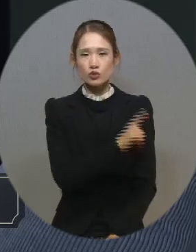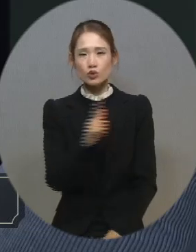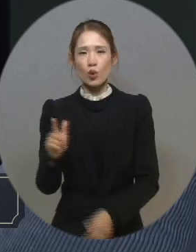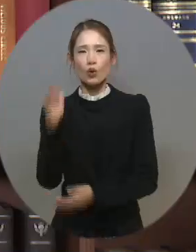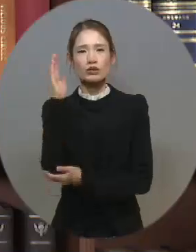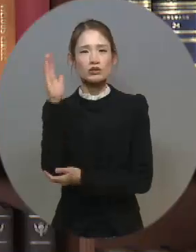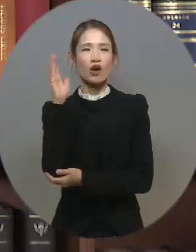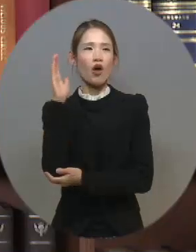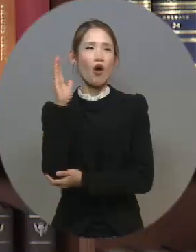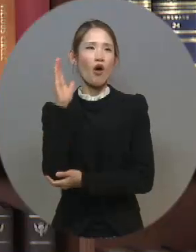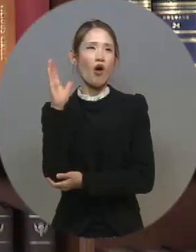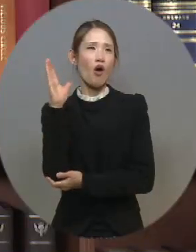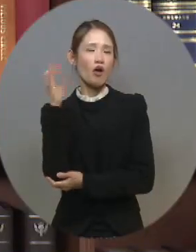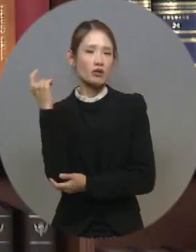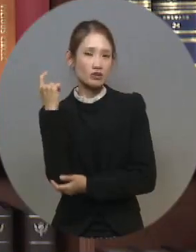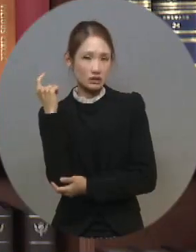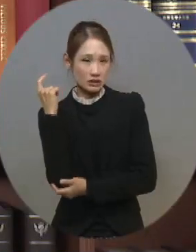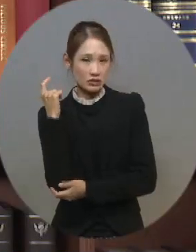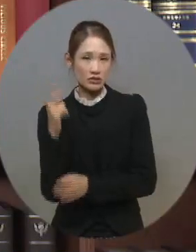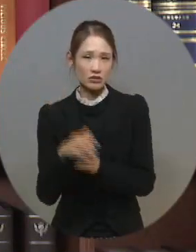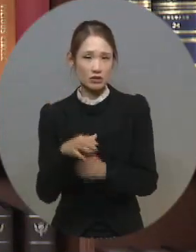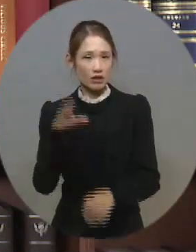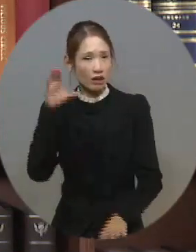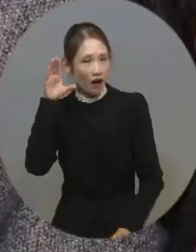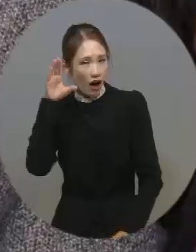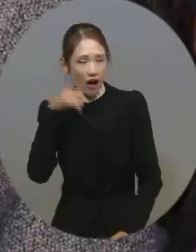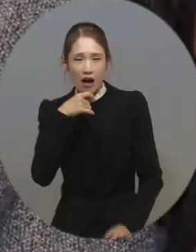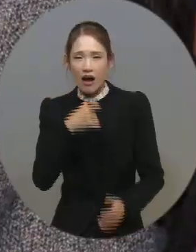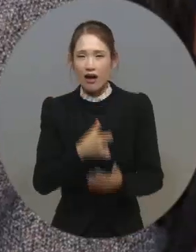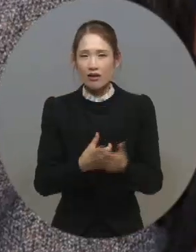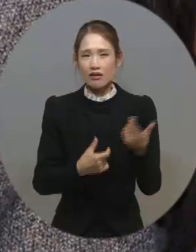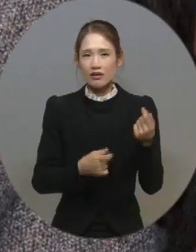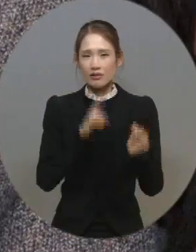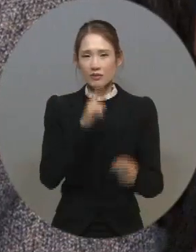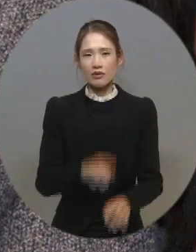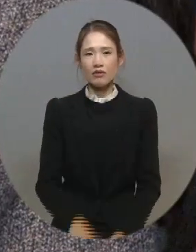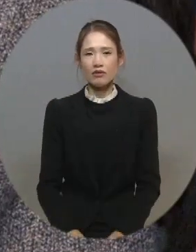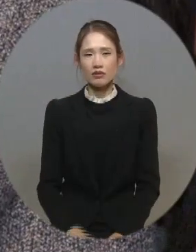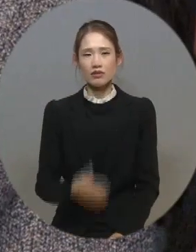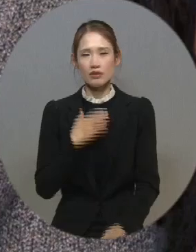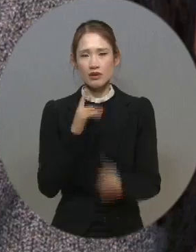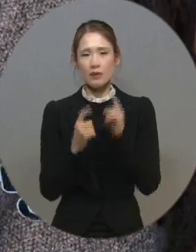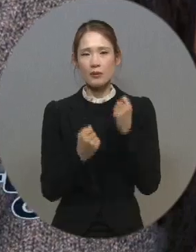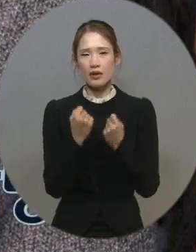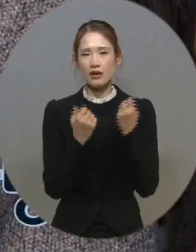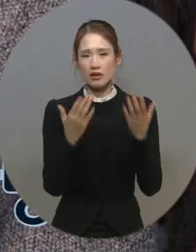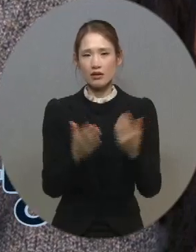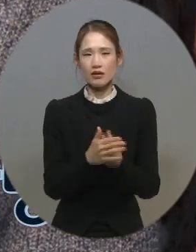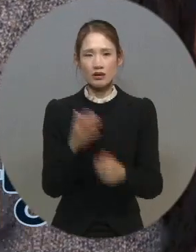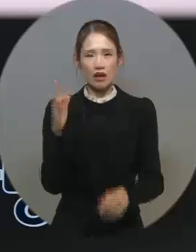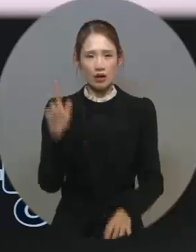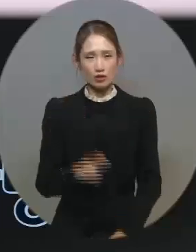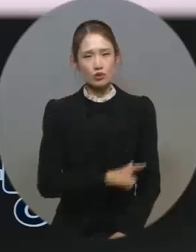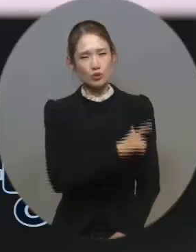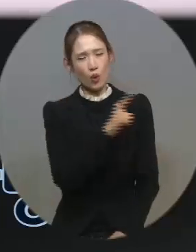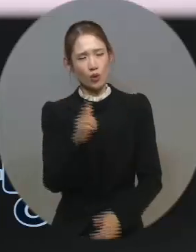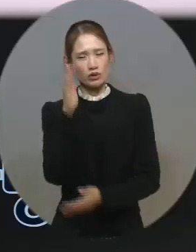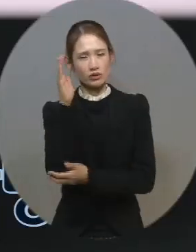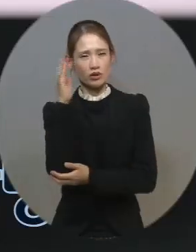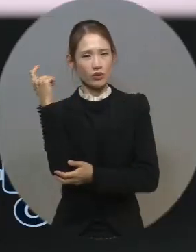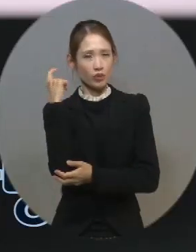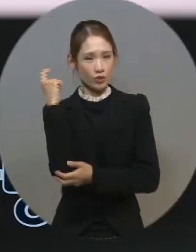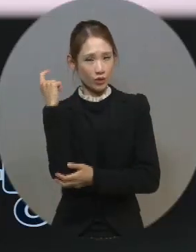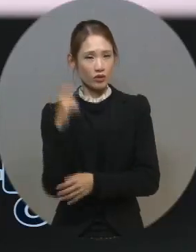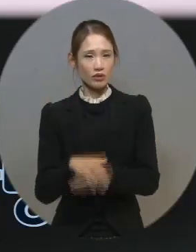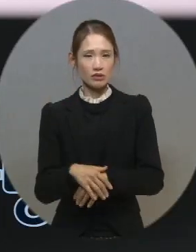거야. 듣다가 감화되겠는데요? 제가 그 얘기를 하려고 하는 건데요. 하루 종일 설교를 듣는데 이 사람들은 안 들을